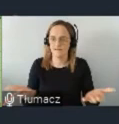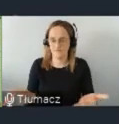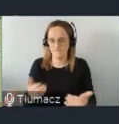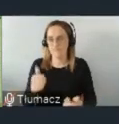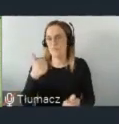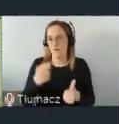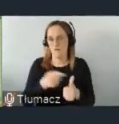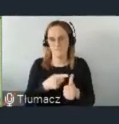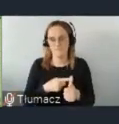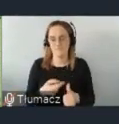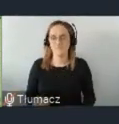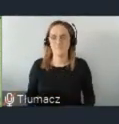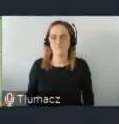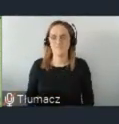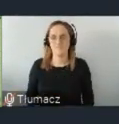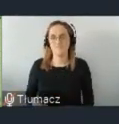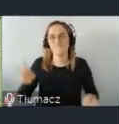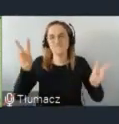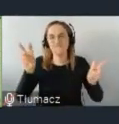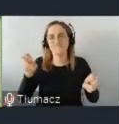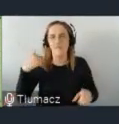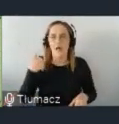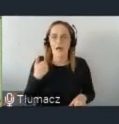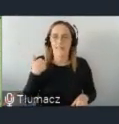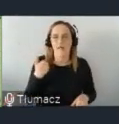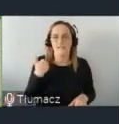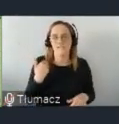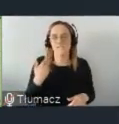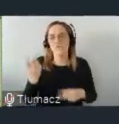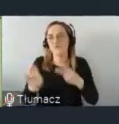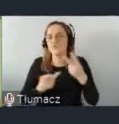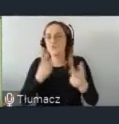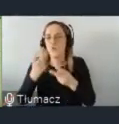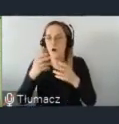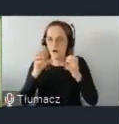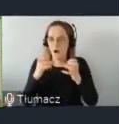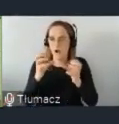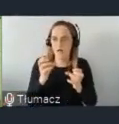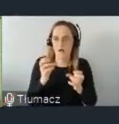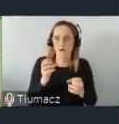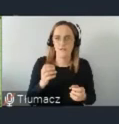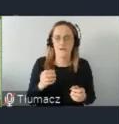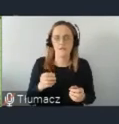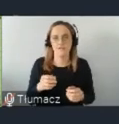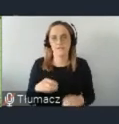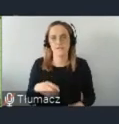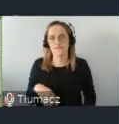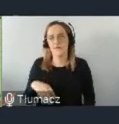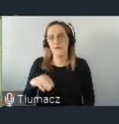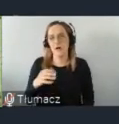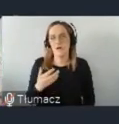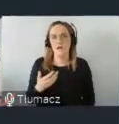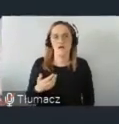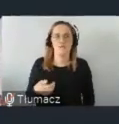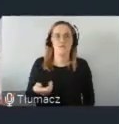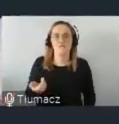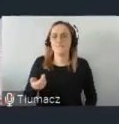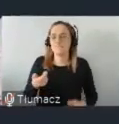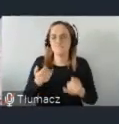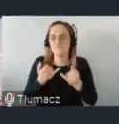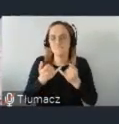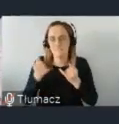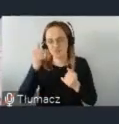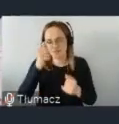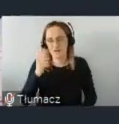pierwsze używanie tych pojęć angielskich, jak czegoś szukacie w Google'ach, czyli augmented virtual reality.